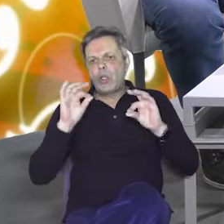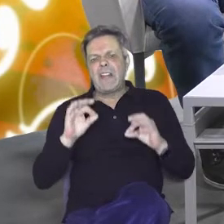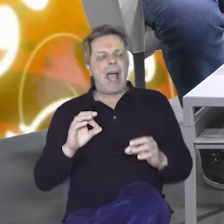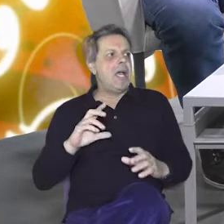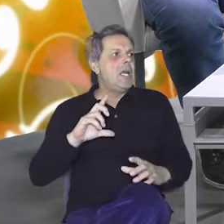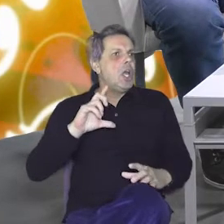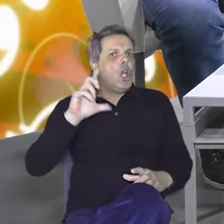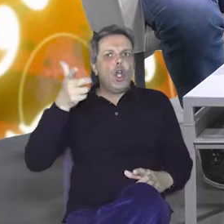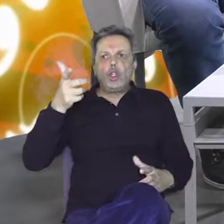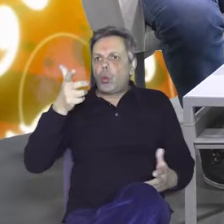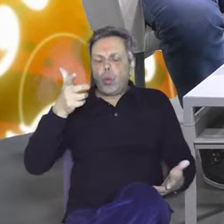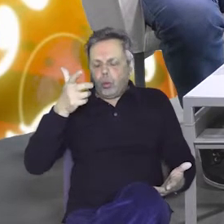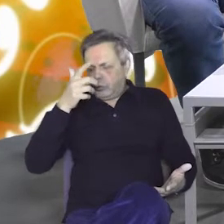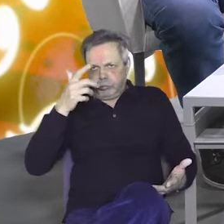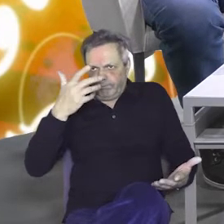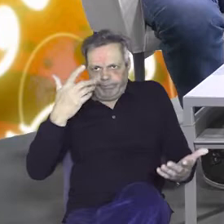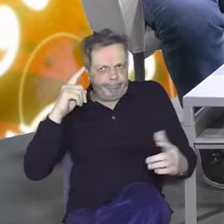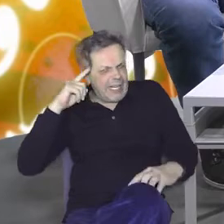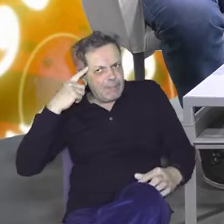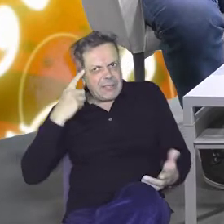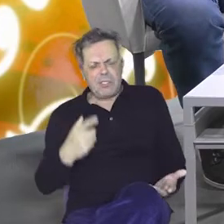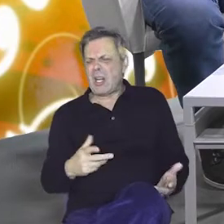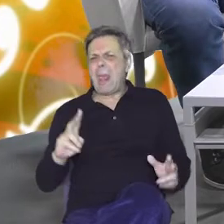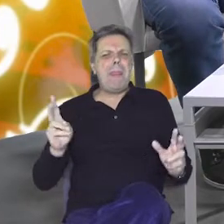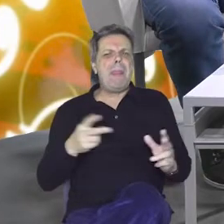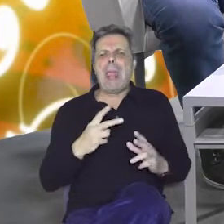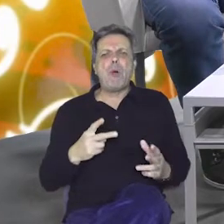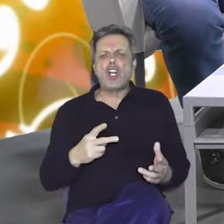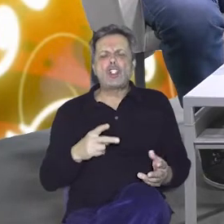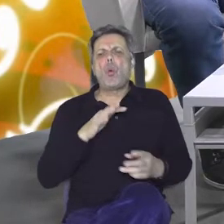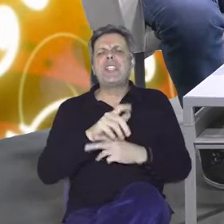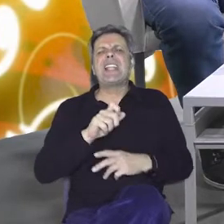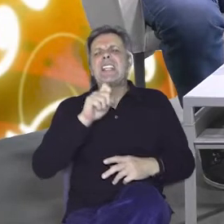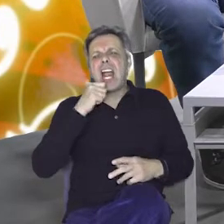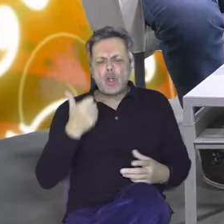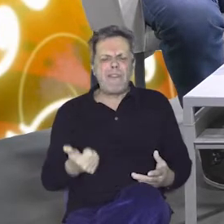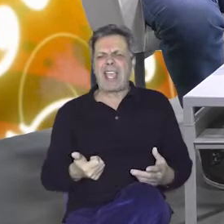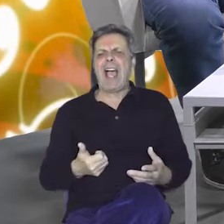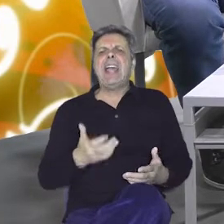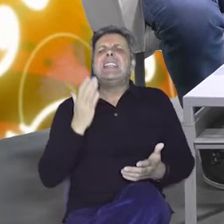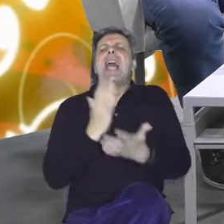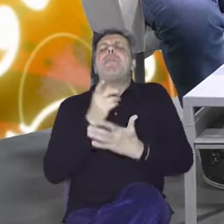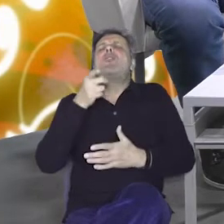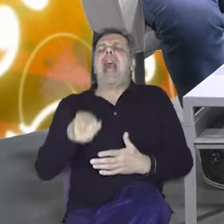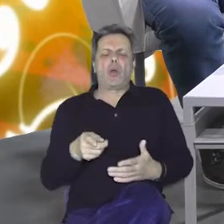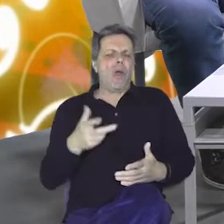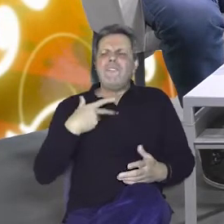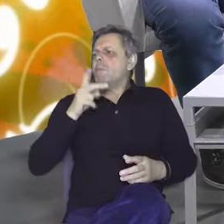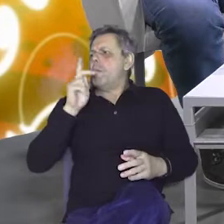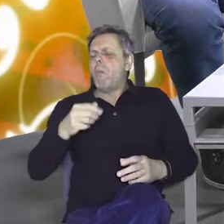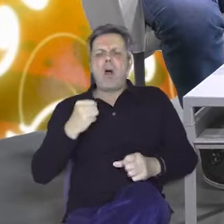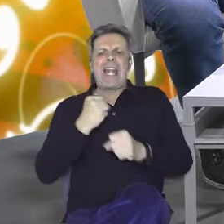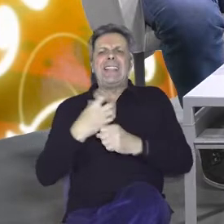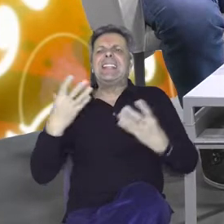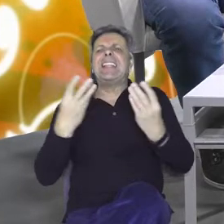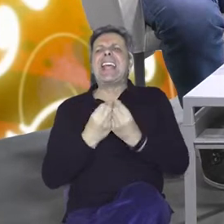na promjenu čovjeka na način strog, ovakav, onakav, da on mora djelovati sam sa sobom, sa liječnikom. To ste